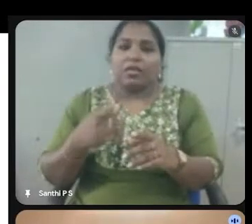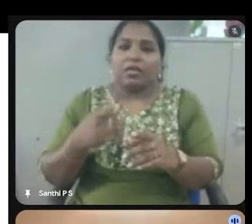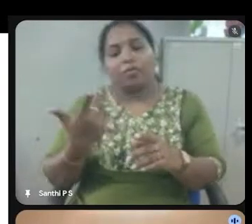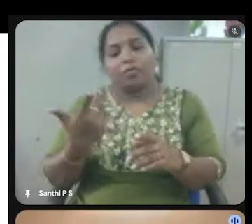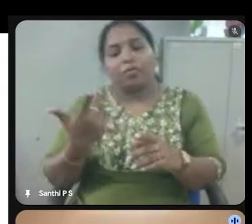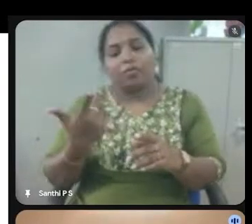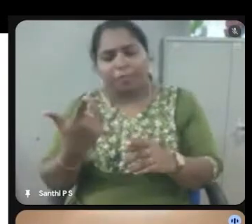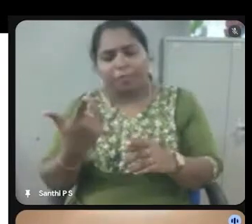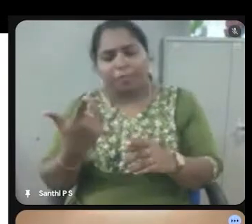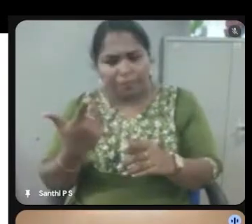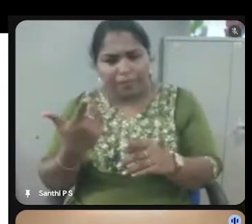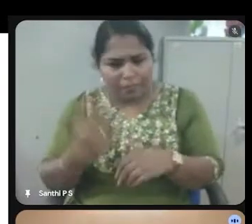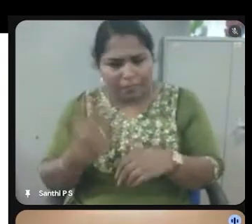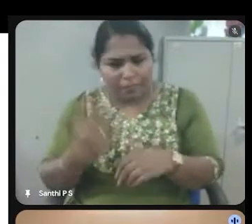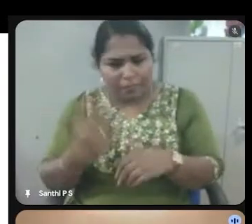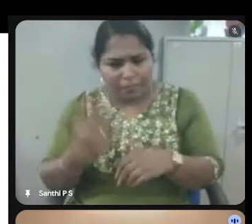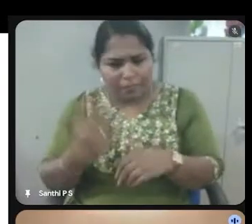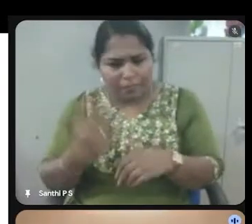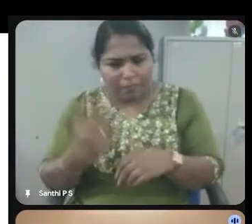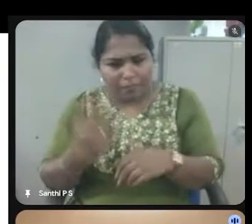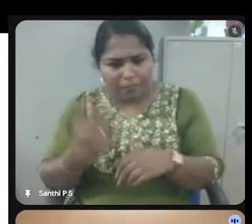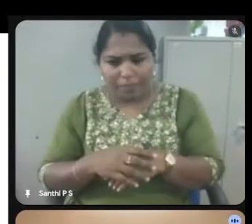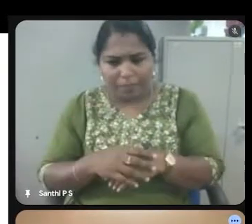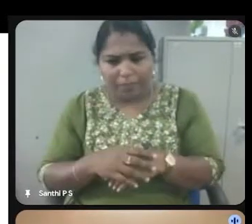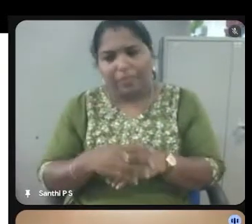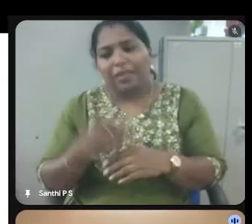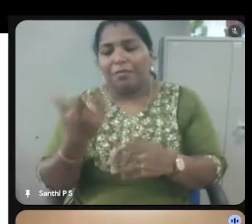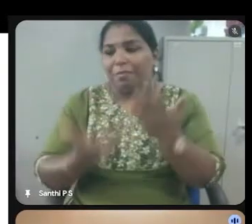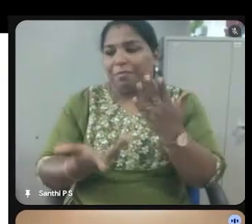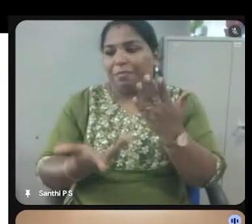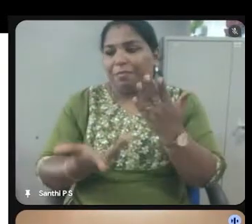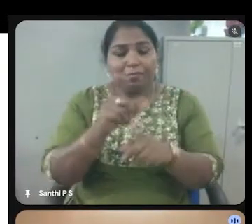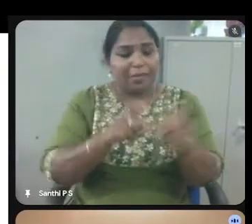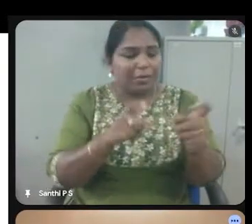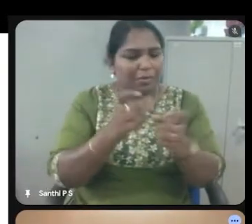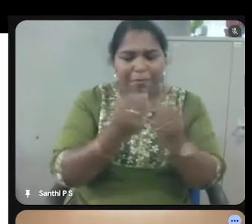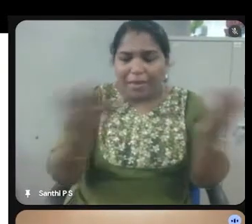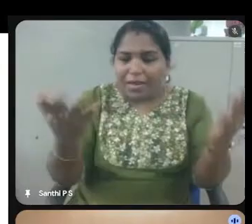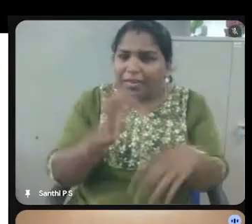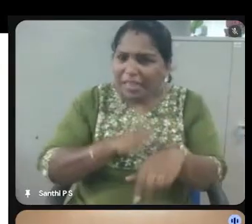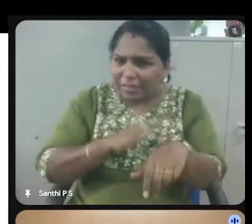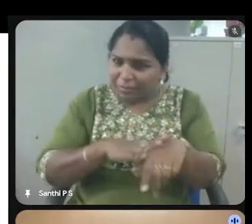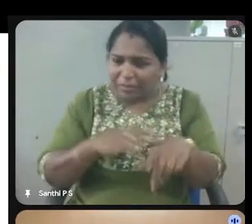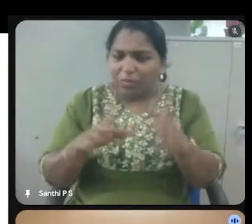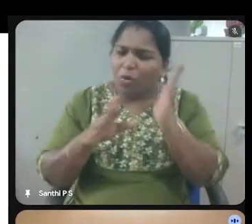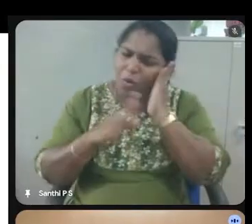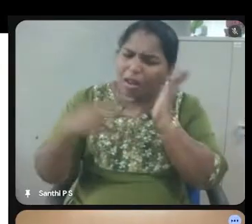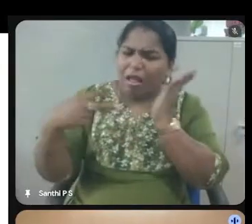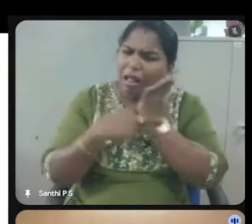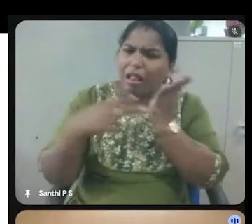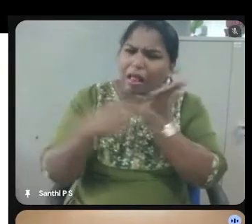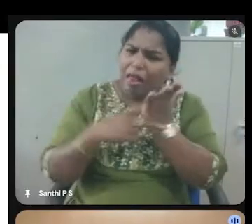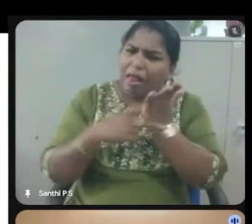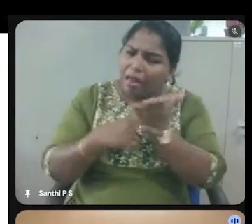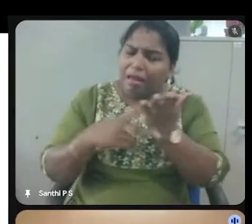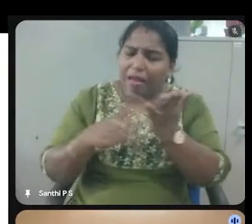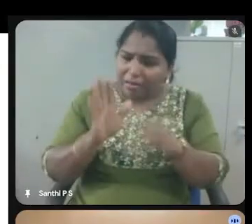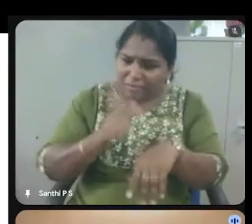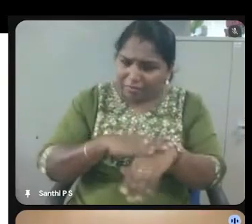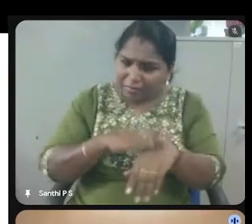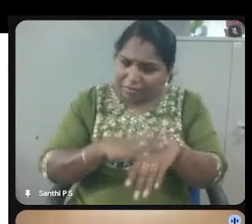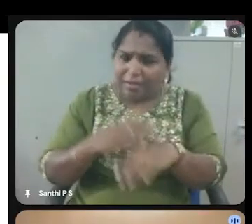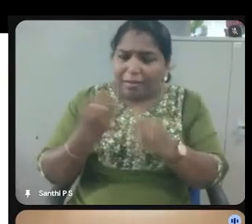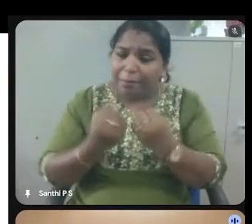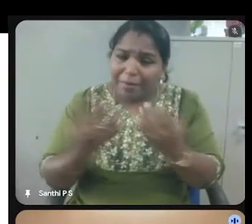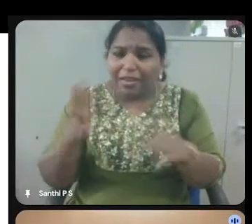തന്നെ ഇപ്പം ഈ കേട്ടുകൊണ്ടിരിക്കുന്ന ആർക്കെങ്കിലും ഒക്കെ ഇന്നലെ എന്തെങ്കിലും കാരണവശാൽ ആയില്ല എന്നുണ്ടെങ്കിൽ ഈ